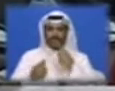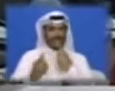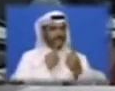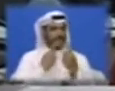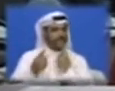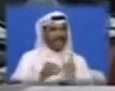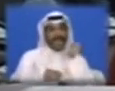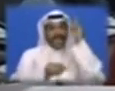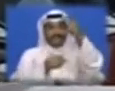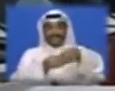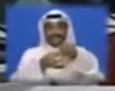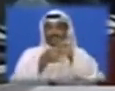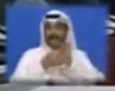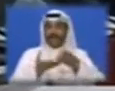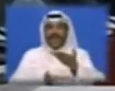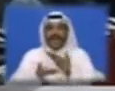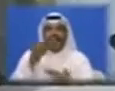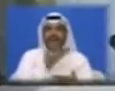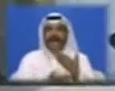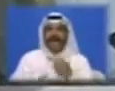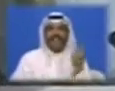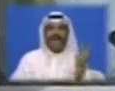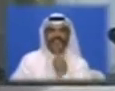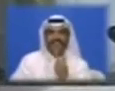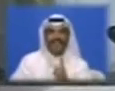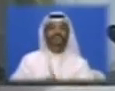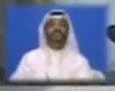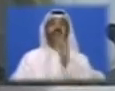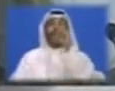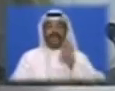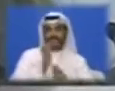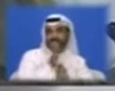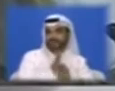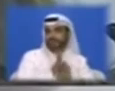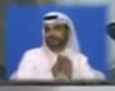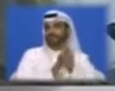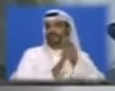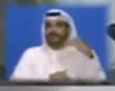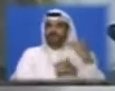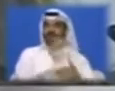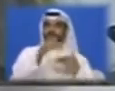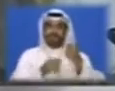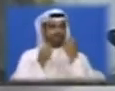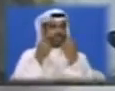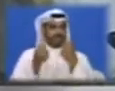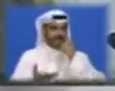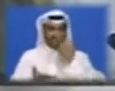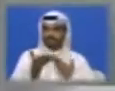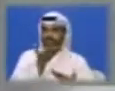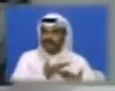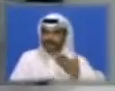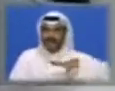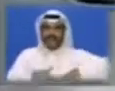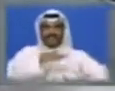تعتبر ترجمة للعلاقات الاستثنائية التي تربط بين الكويت والمملكة المغربية بفضل الرعاية السامية